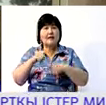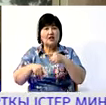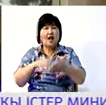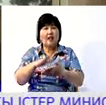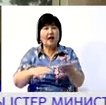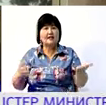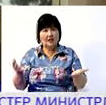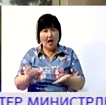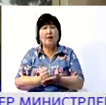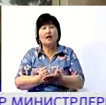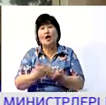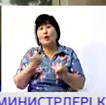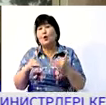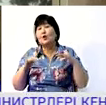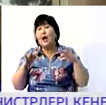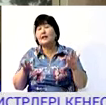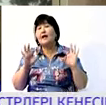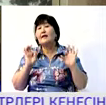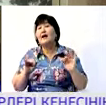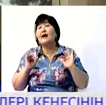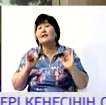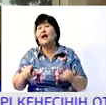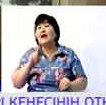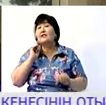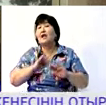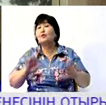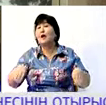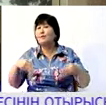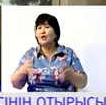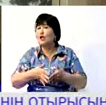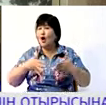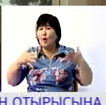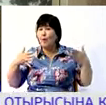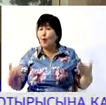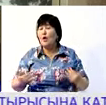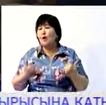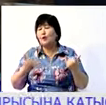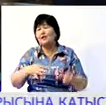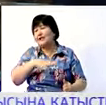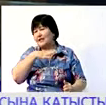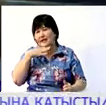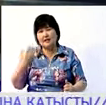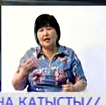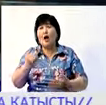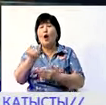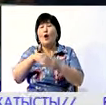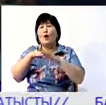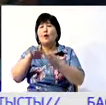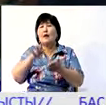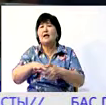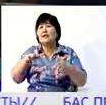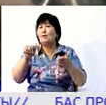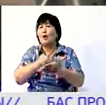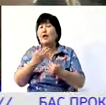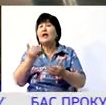табады. Мұндай шаралардың, игі шаралардың жас ұрпаққа берері мол, көрсетері жеткілікті. Қоймада шаң басқан құжат